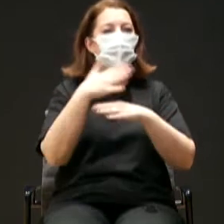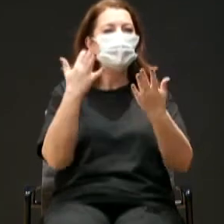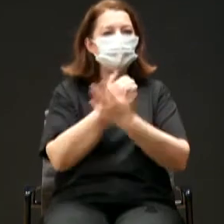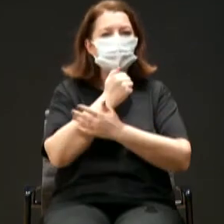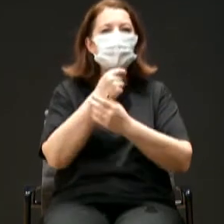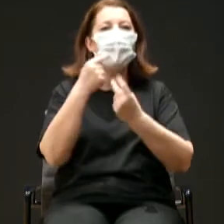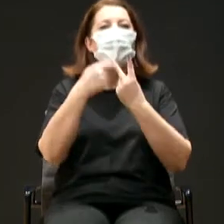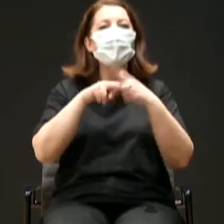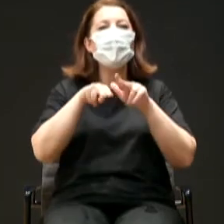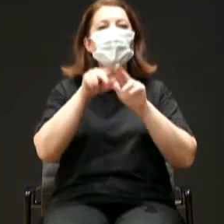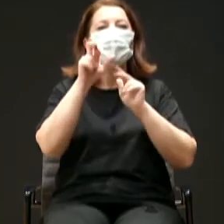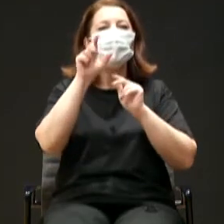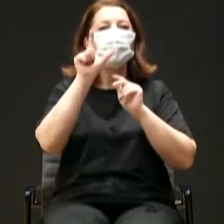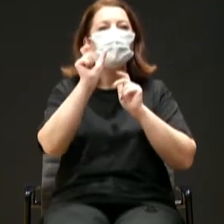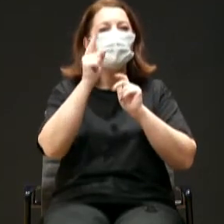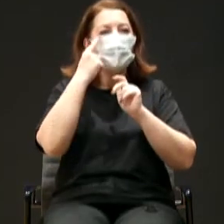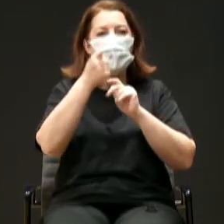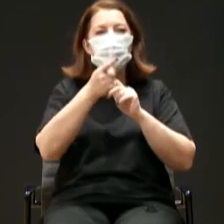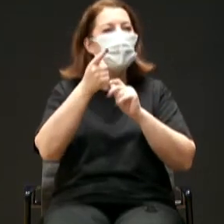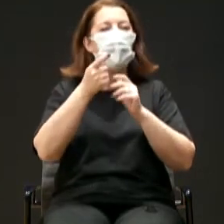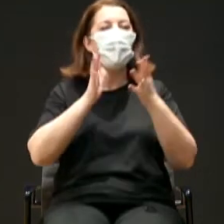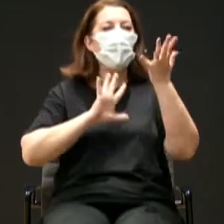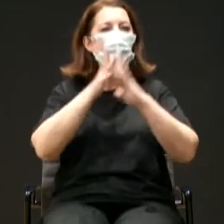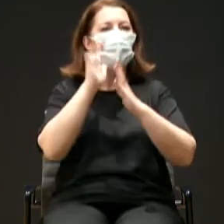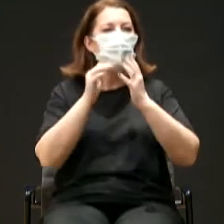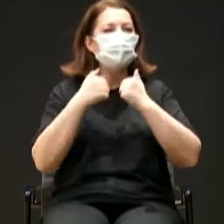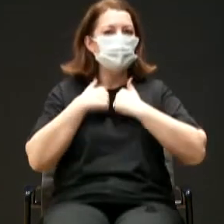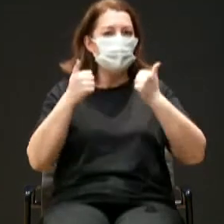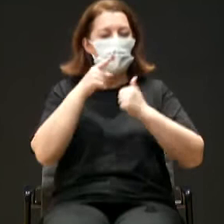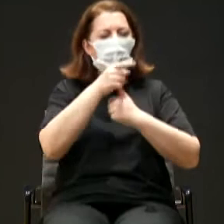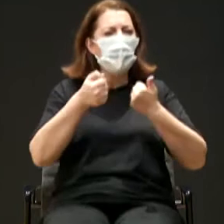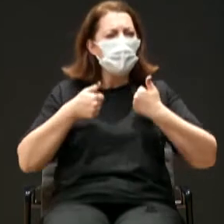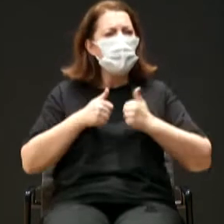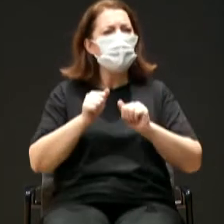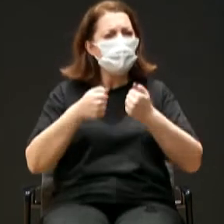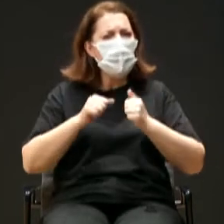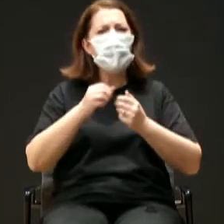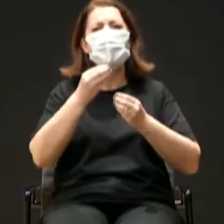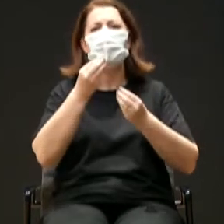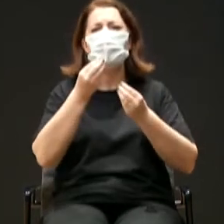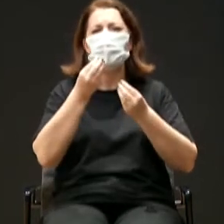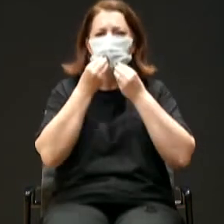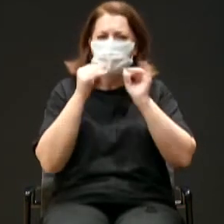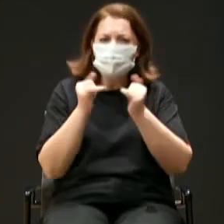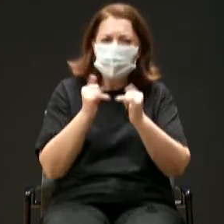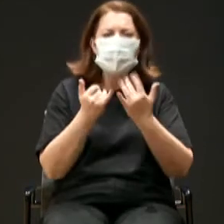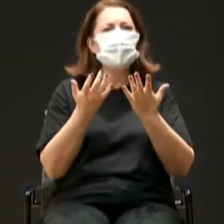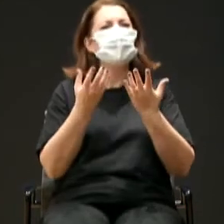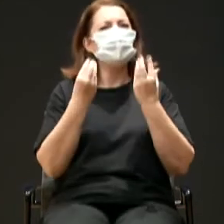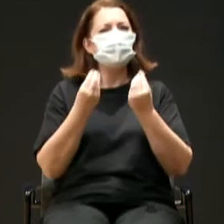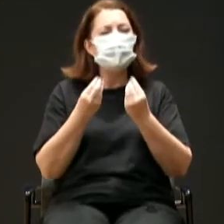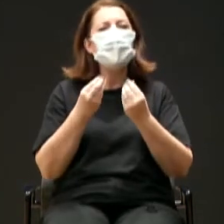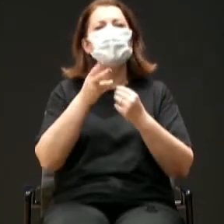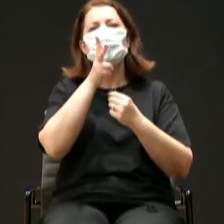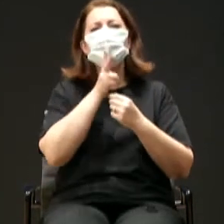Kent Ormanı'nın açılışını hep birlikte gerçekleştirdik. Çocuk oyun parkları, yürüyüş yolları, piknik alanları, fitness aletleri, 300